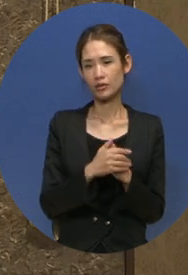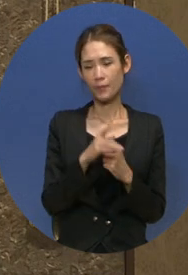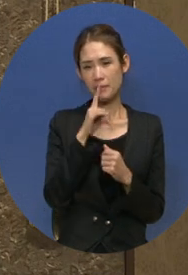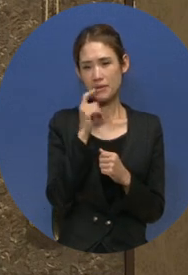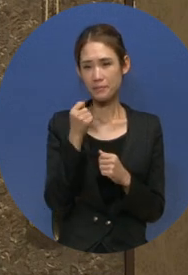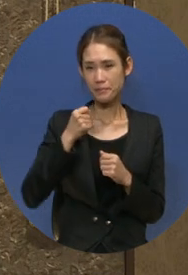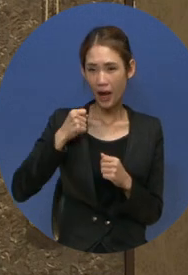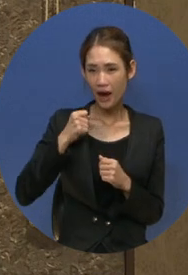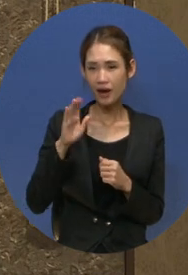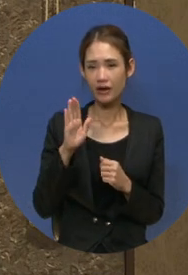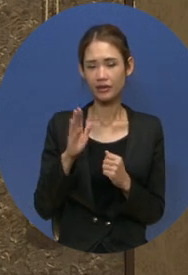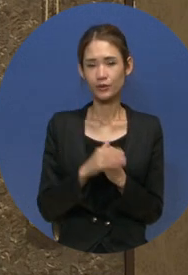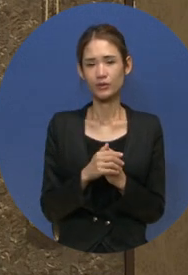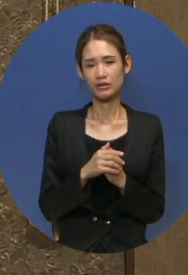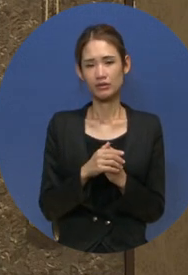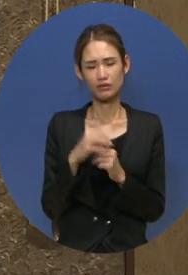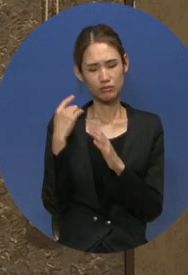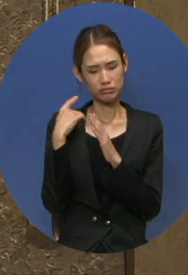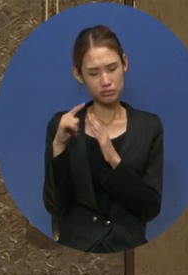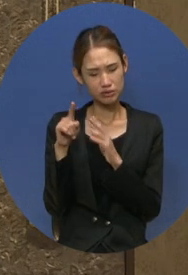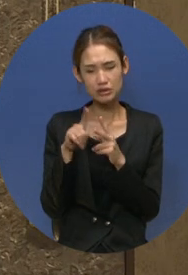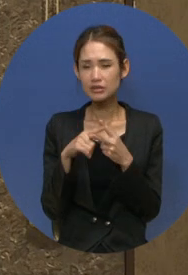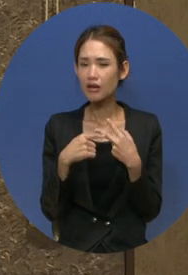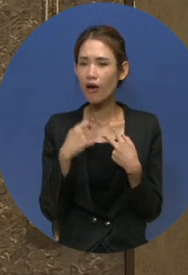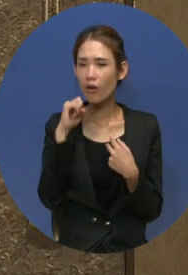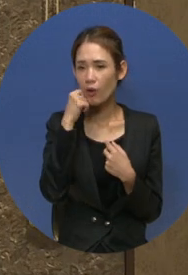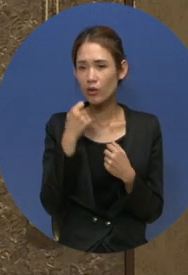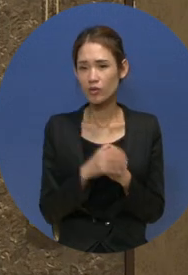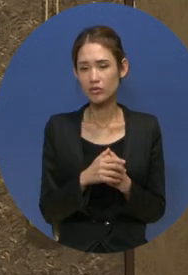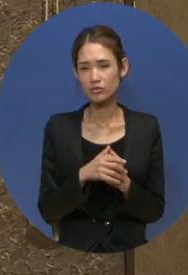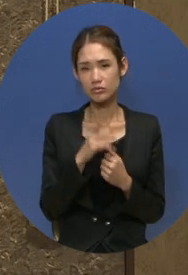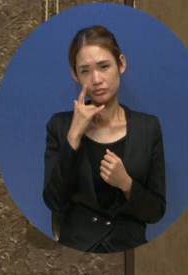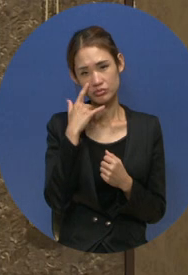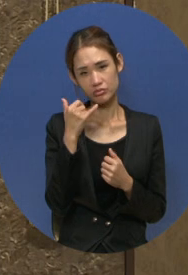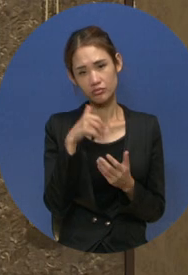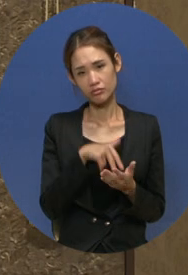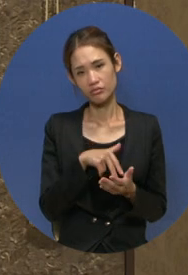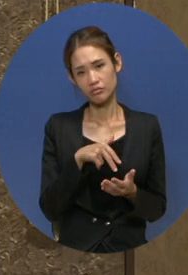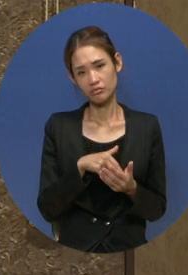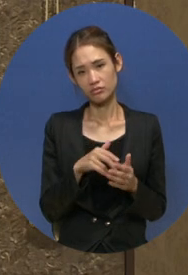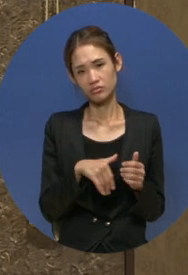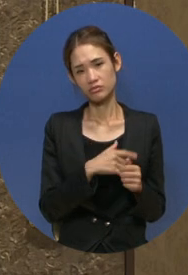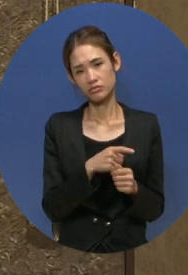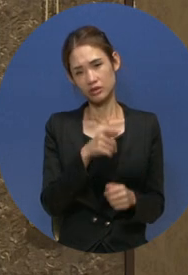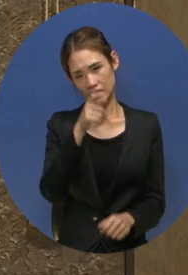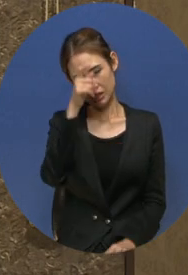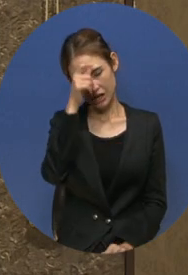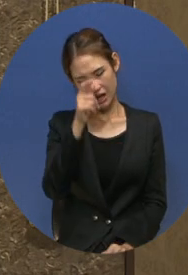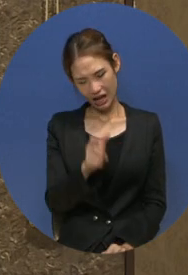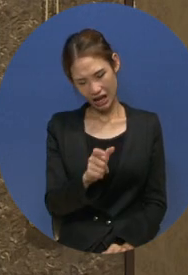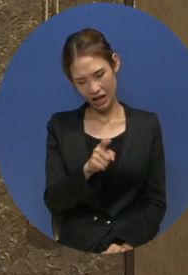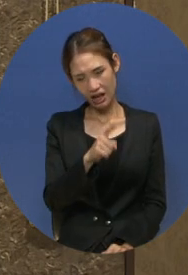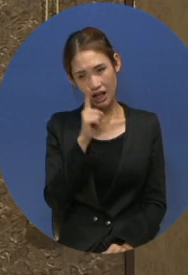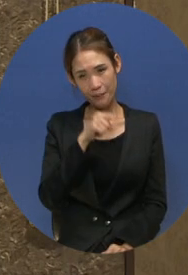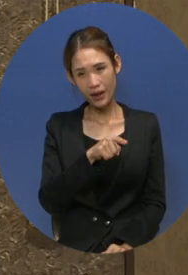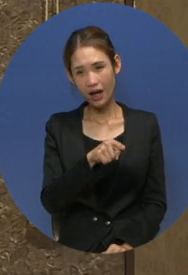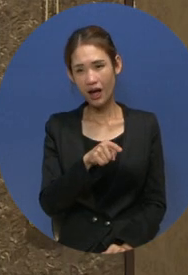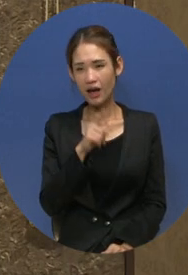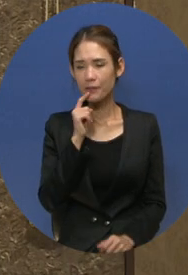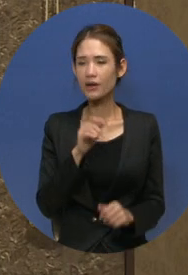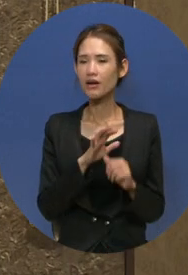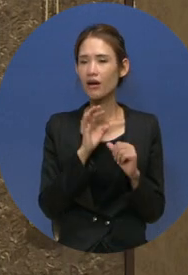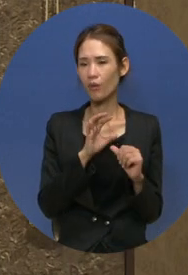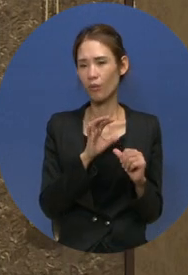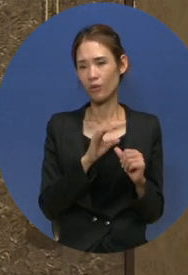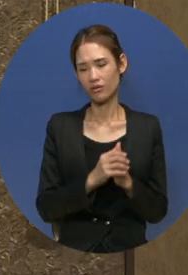안 듣는 게 아니고 못 알아들어서 그런 건데 예, 부모님들이나 주변인들은 아, 예, 못됐다고, 고집